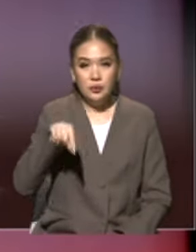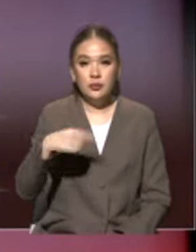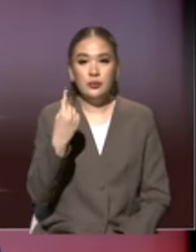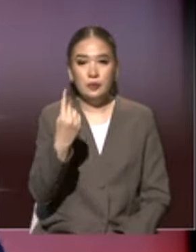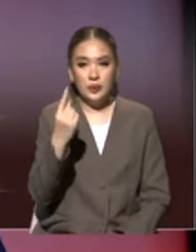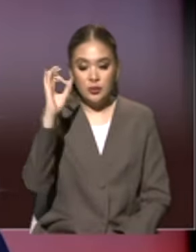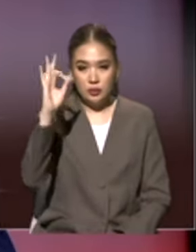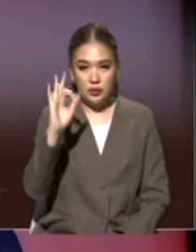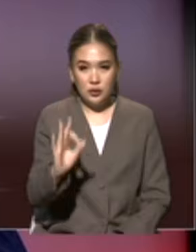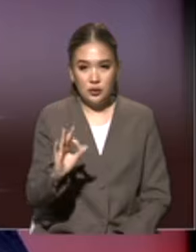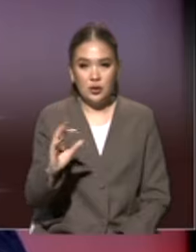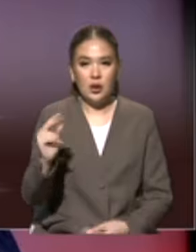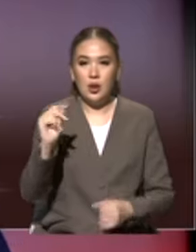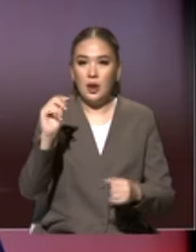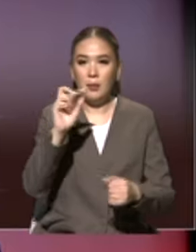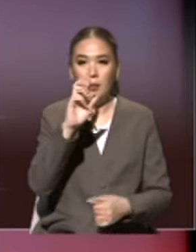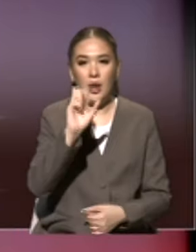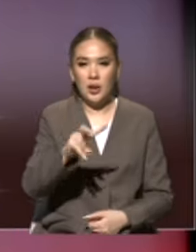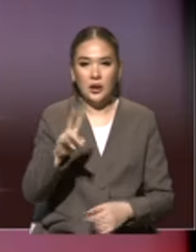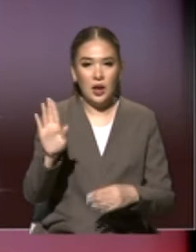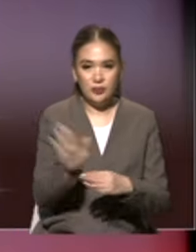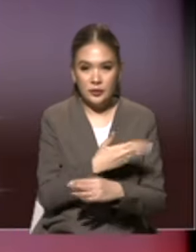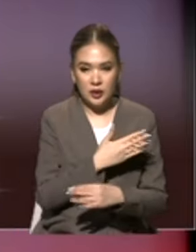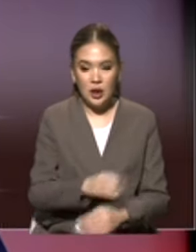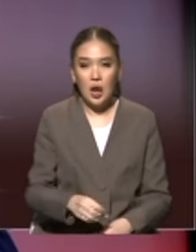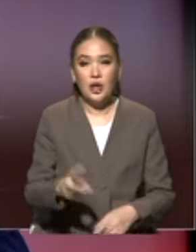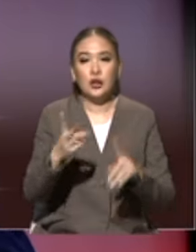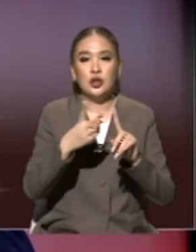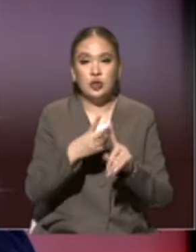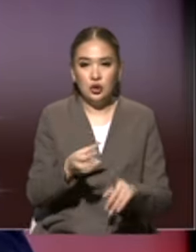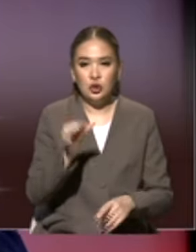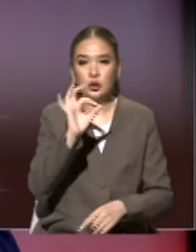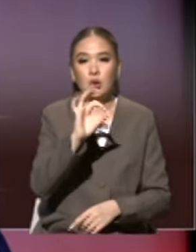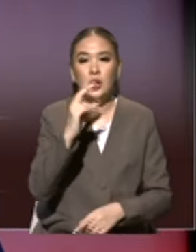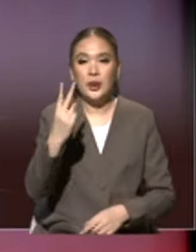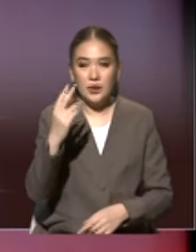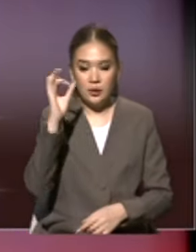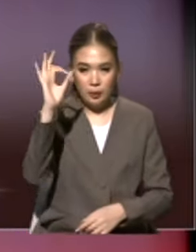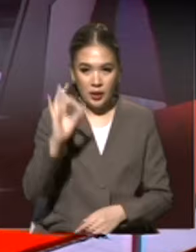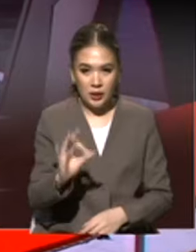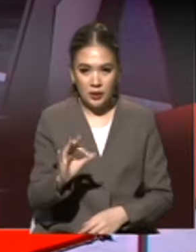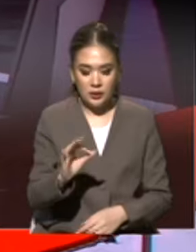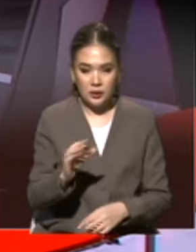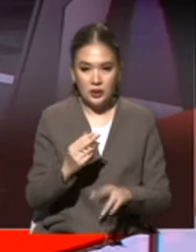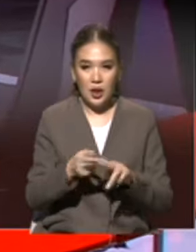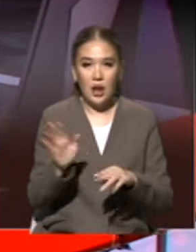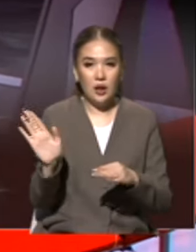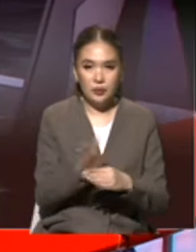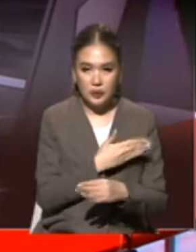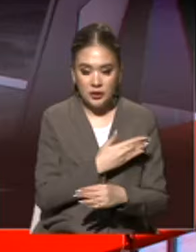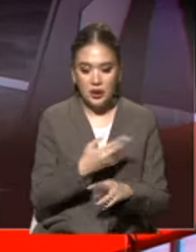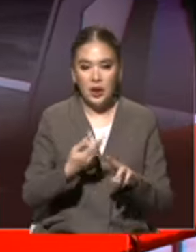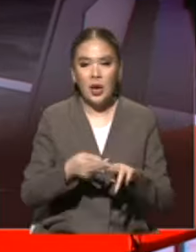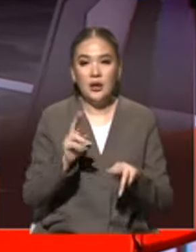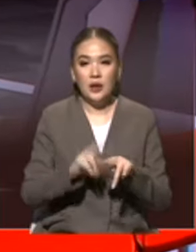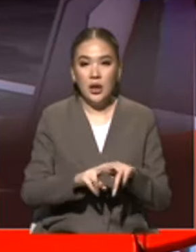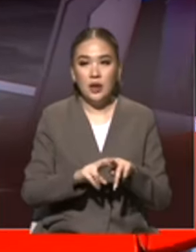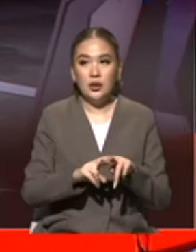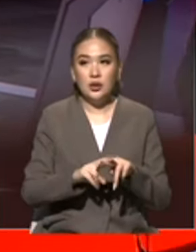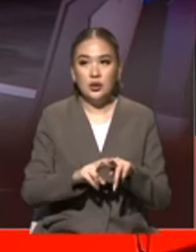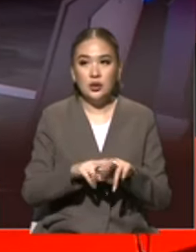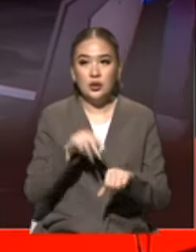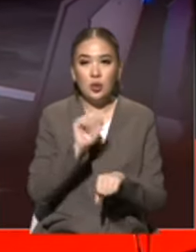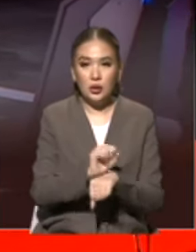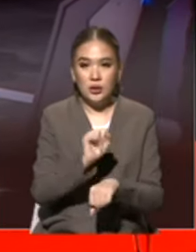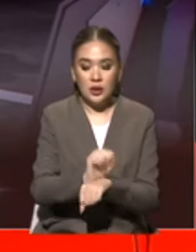0.1 бүтін жаңа балыңызды алып тастайды. Екі тендер алатын болсаңыз 0.2 бал алып тастайды. Сол сияқты жаңағы ондай шектеулер қойылды. Бұл қаншалықты әсер